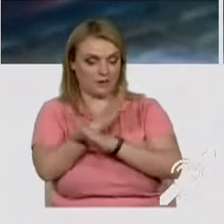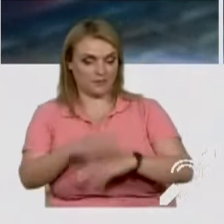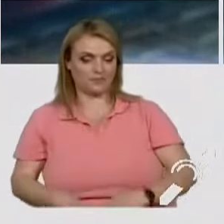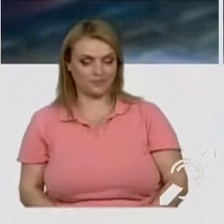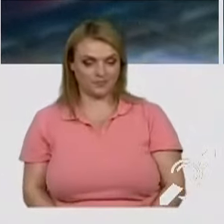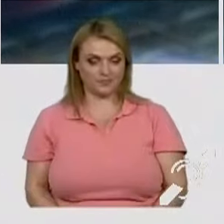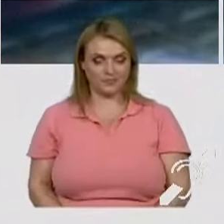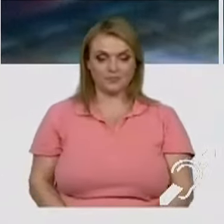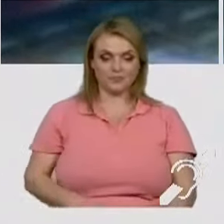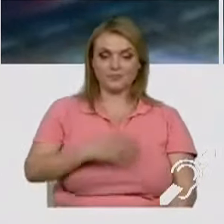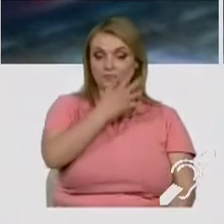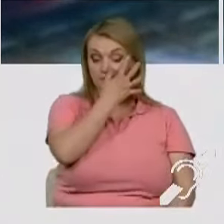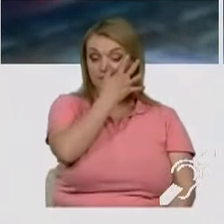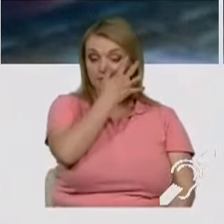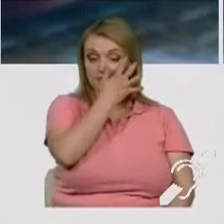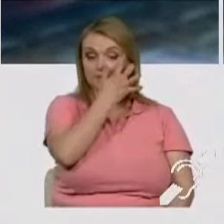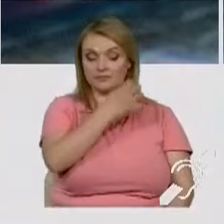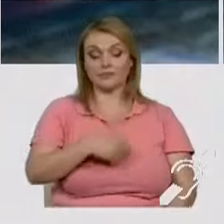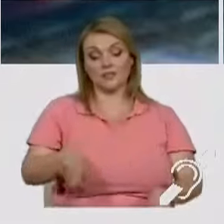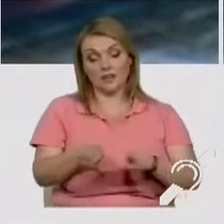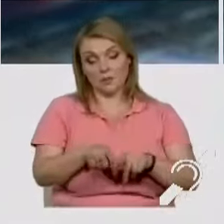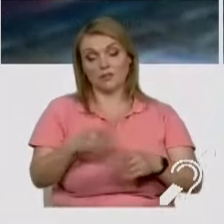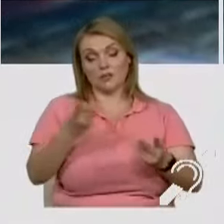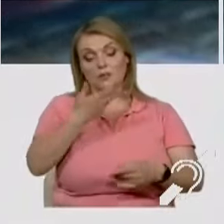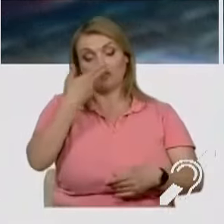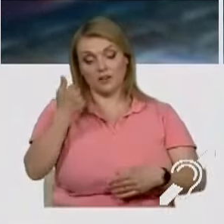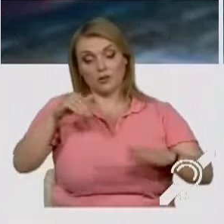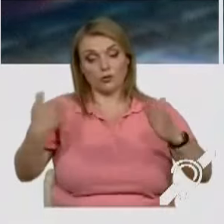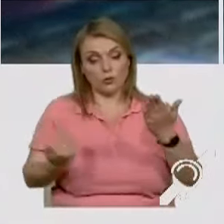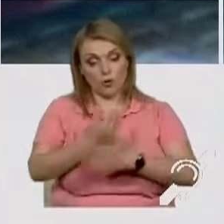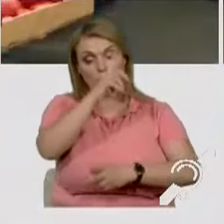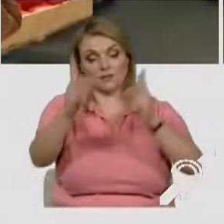tempo antreprenorii vor trebui să se adapteze la noile realități.